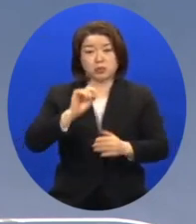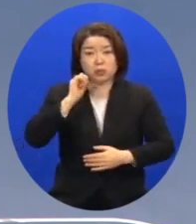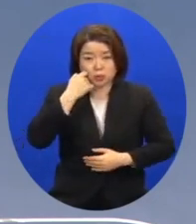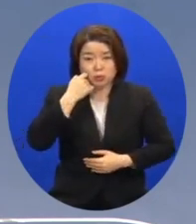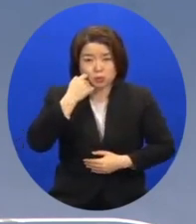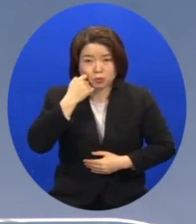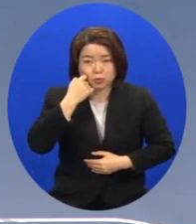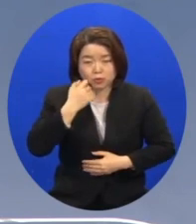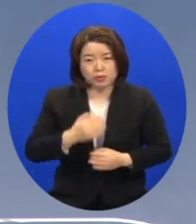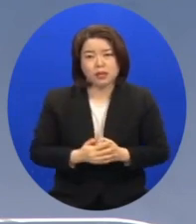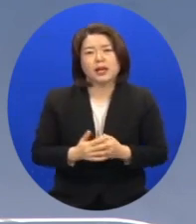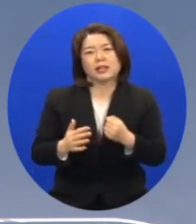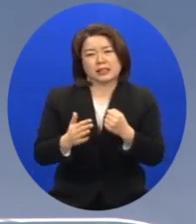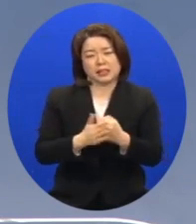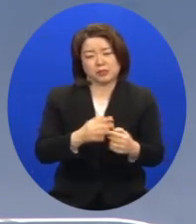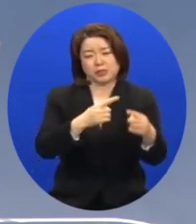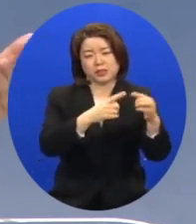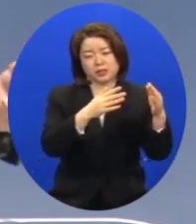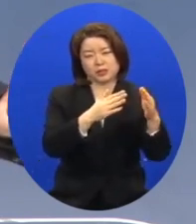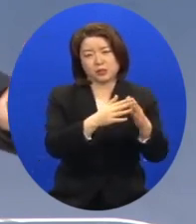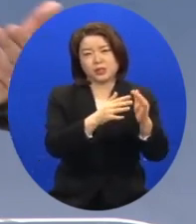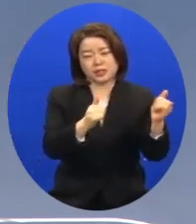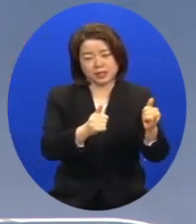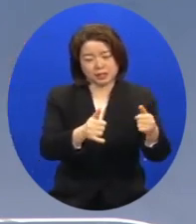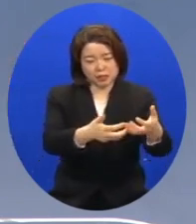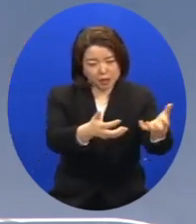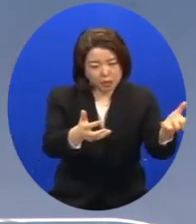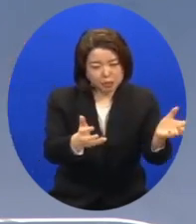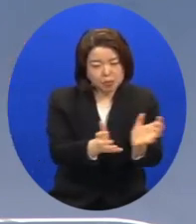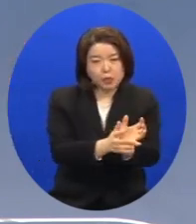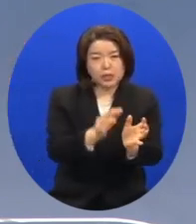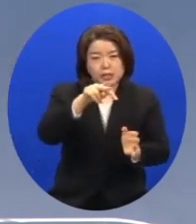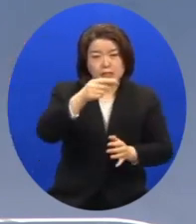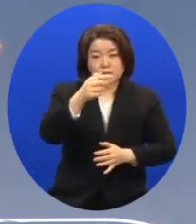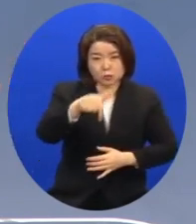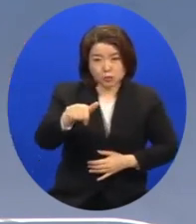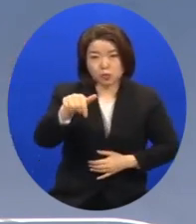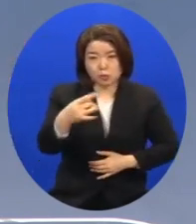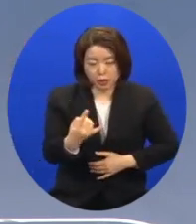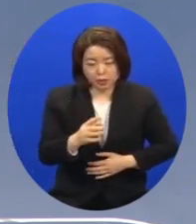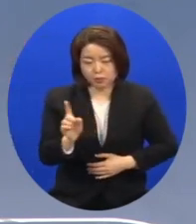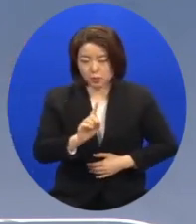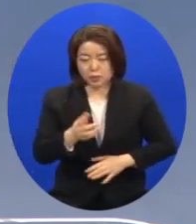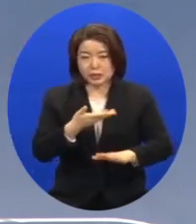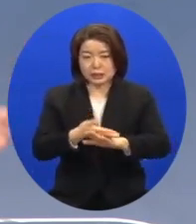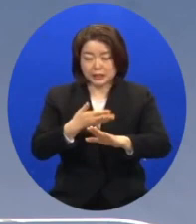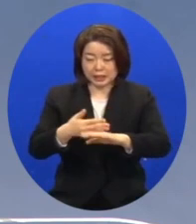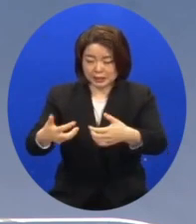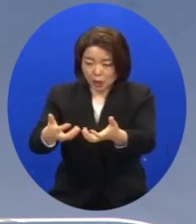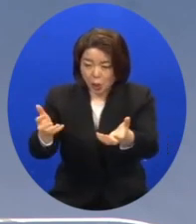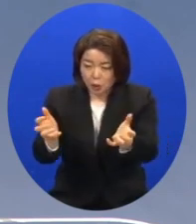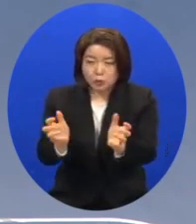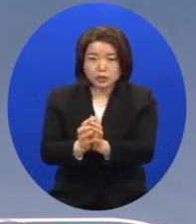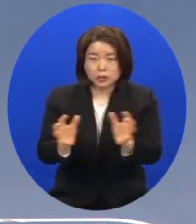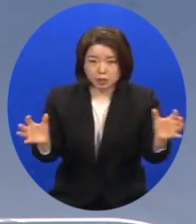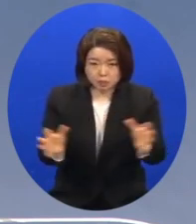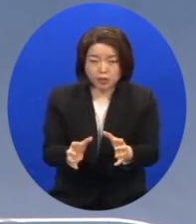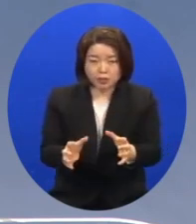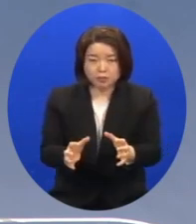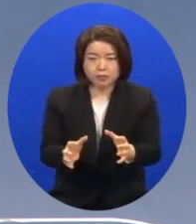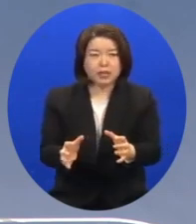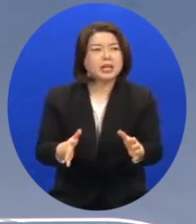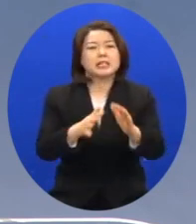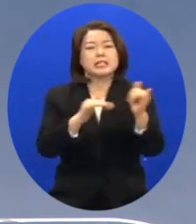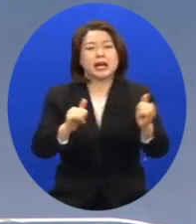그러니 교인들이 모인 속해 나 또는 교회 아녀 어떤 공동체 모임 이 사람들끼리 모인 곳인 줄로